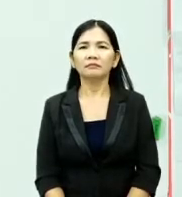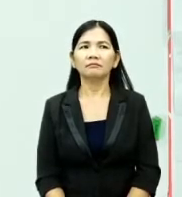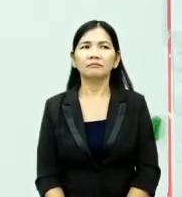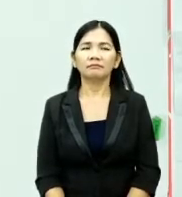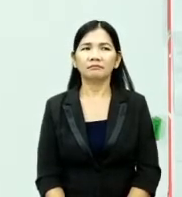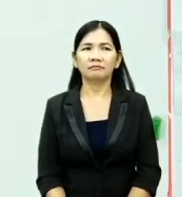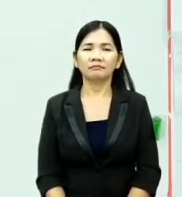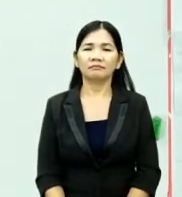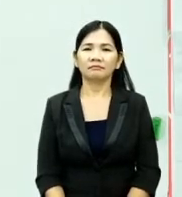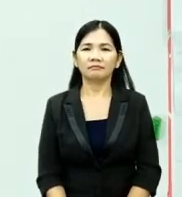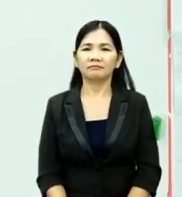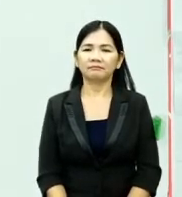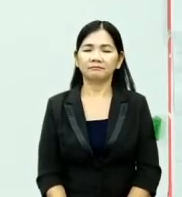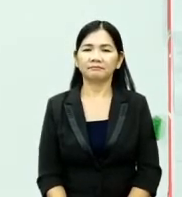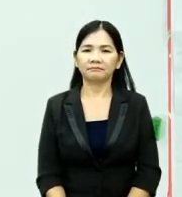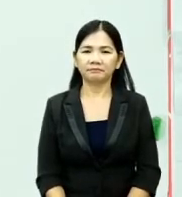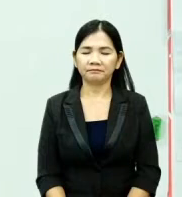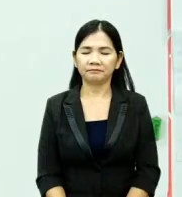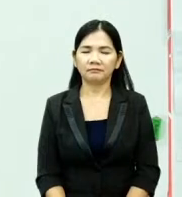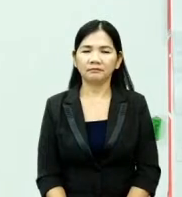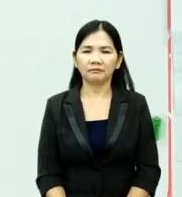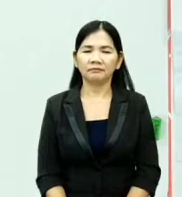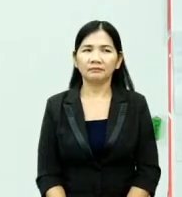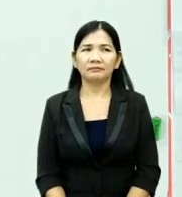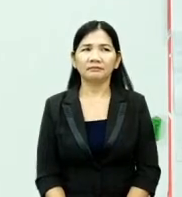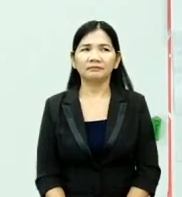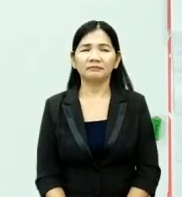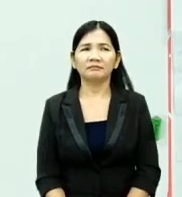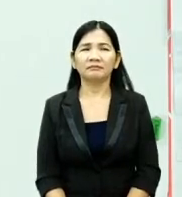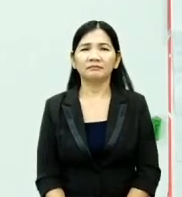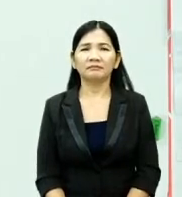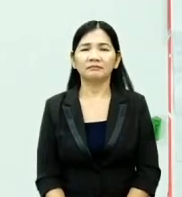chà con chạm tán đan mơ cho mùi nâng nệ cừu tiếng ở khá